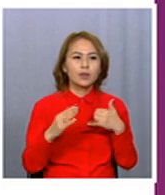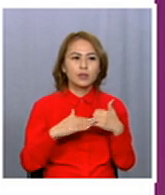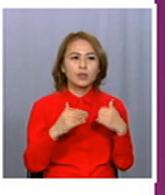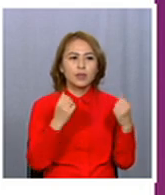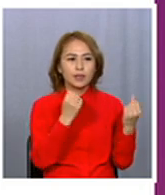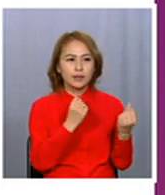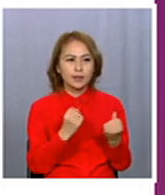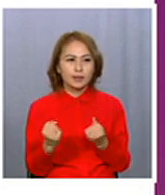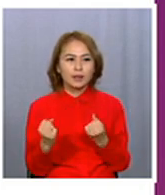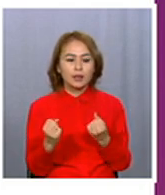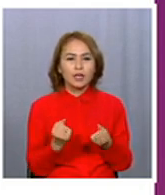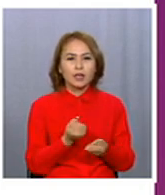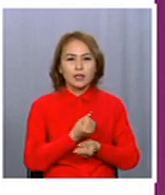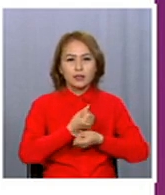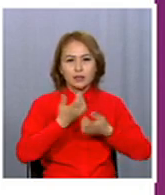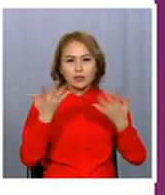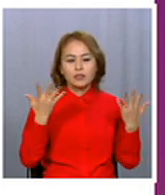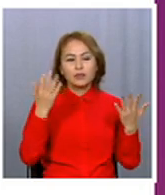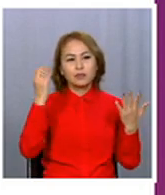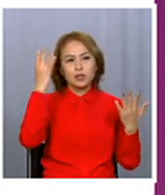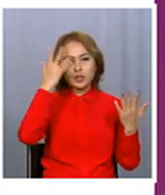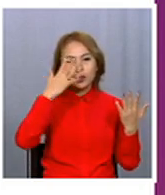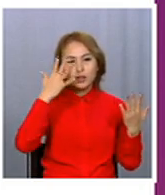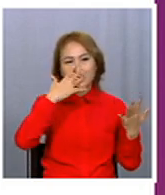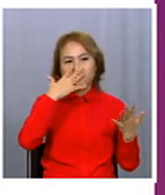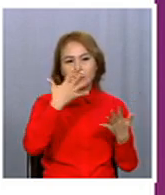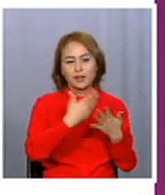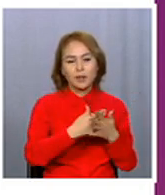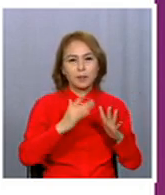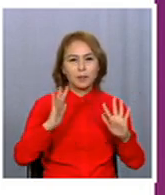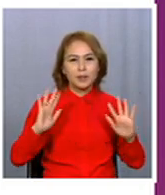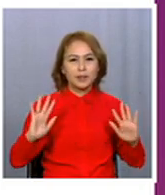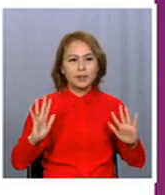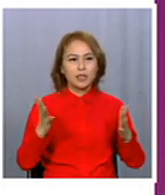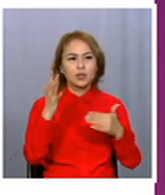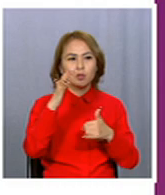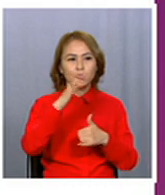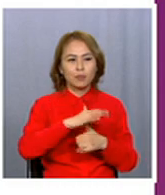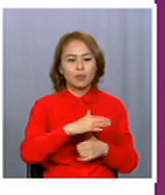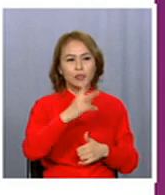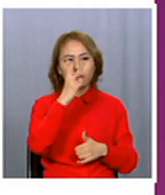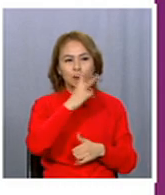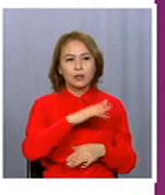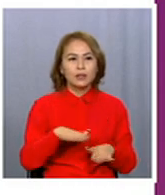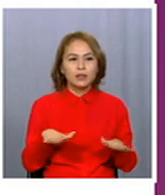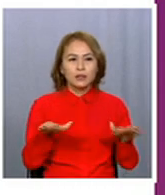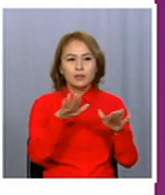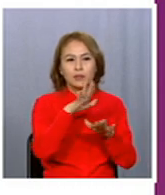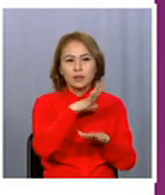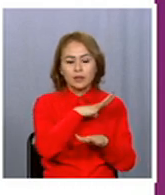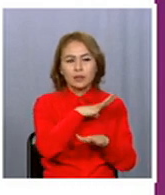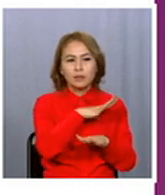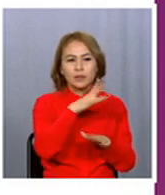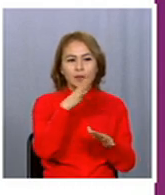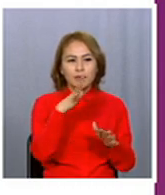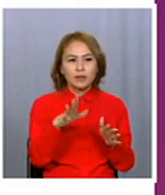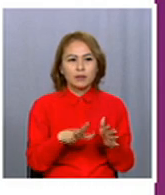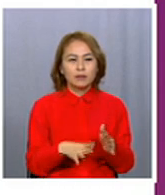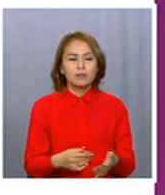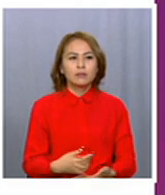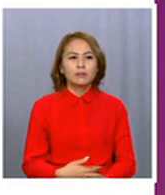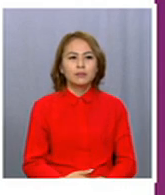тяготение, раскрыв мечты своей блестящий зонт, постичь полета дивное